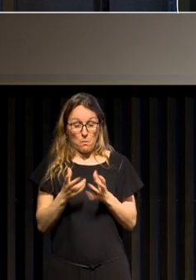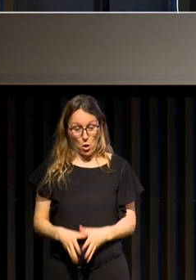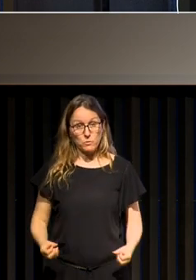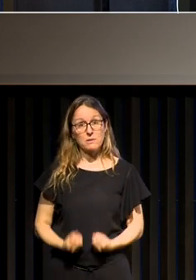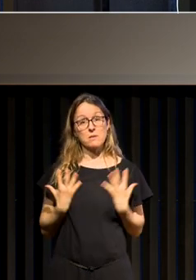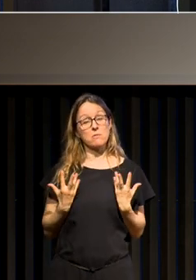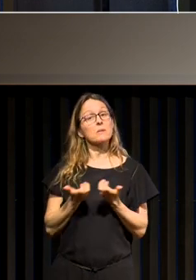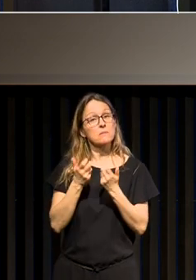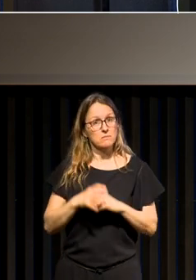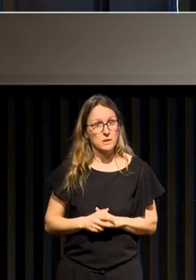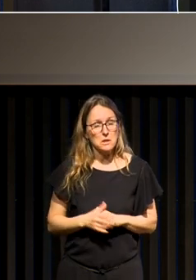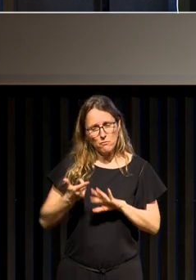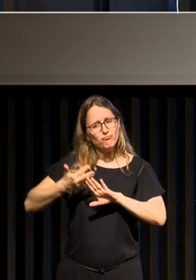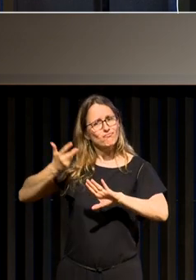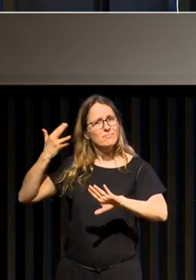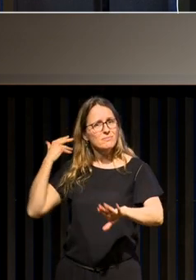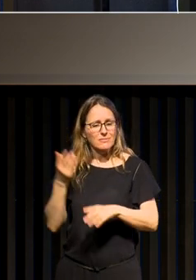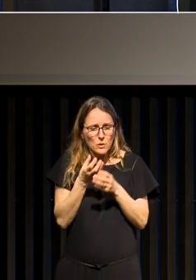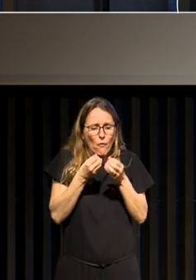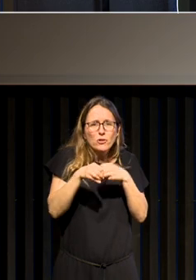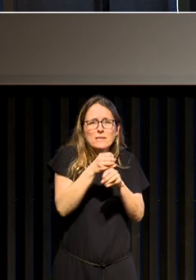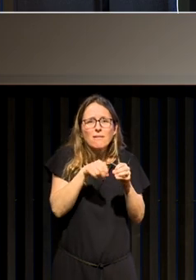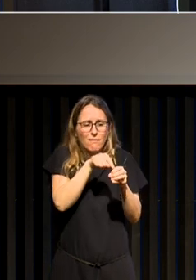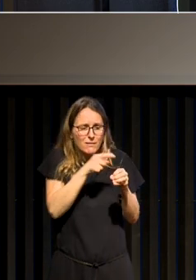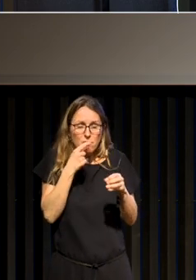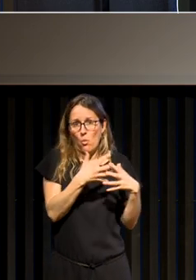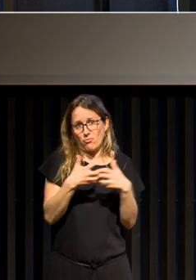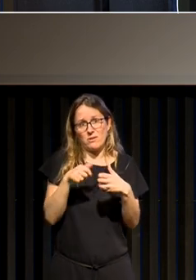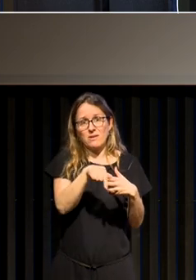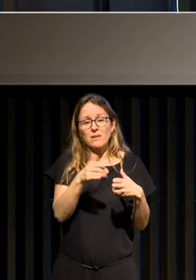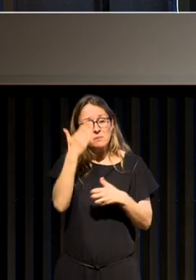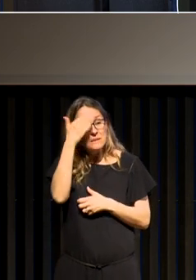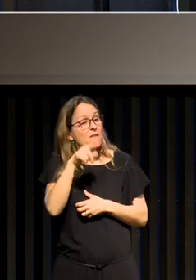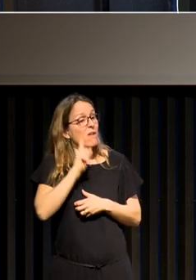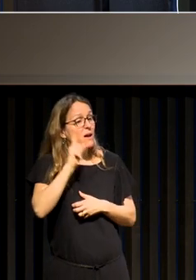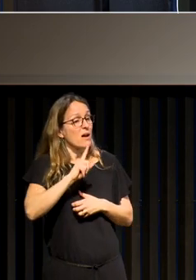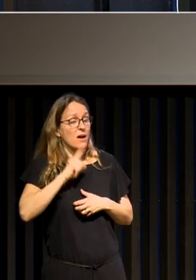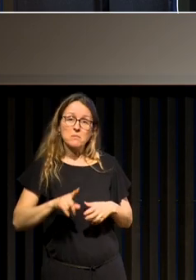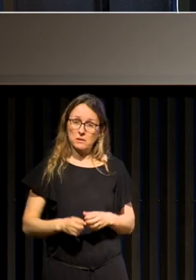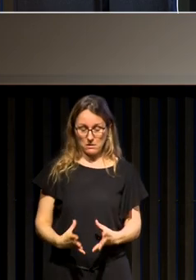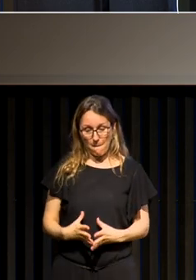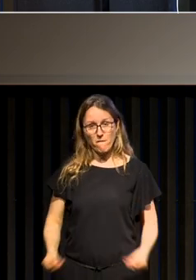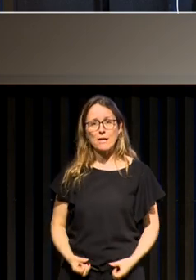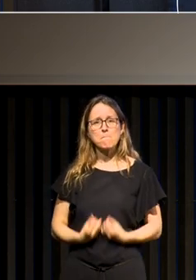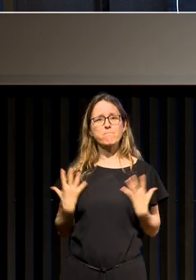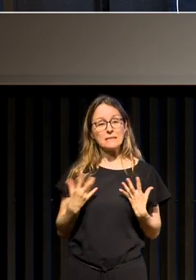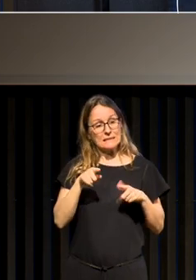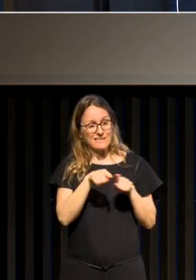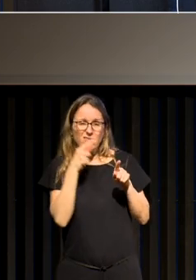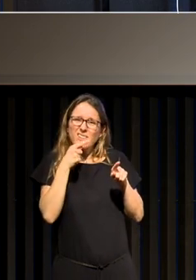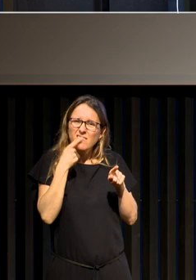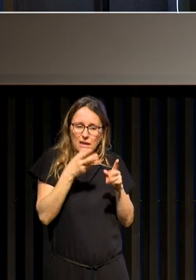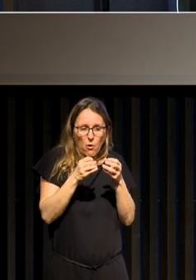petit moment qu'on congèle des ovocytes pour des femmes qui ont des endométrioses et une altération de la réserve ovarienne.